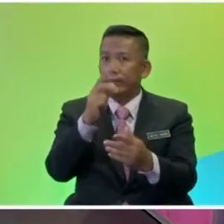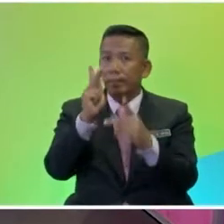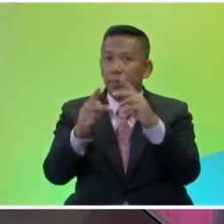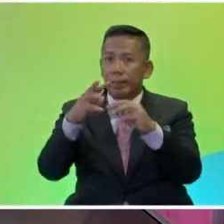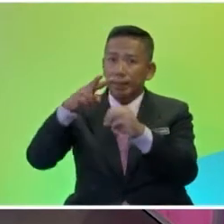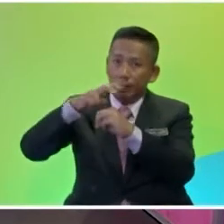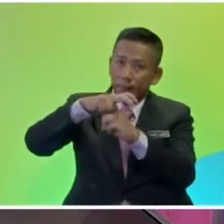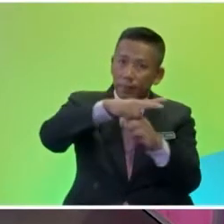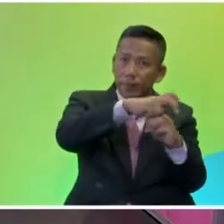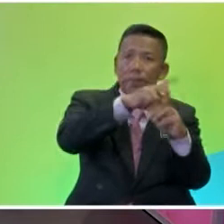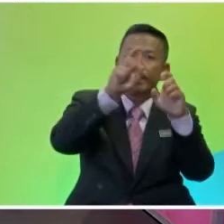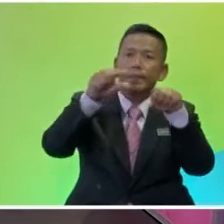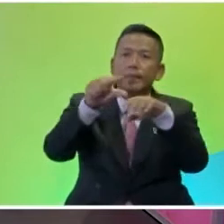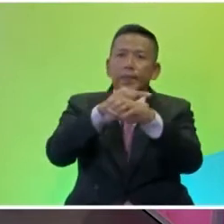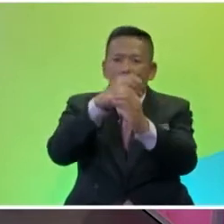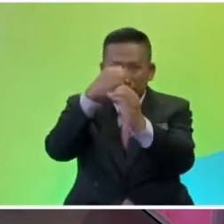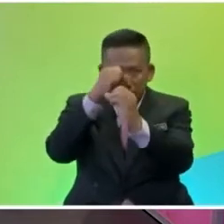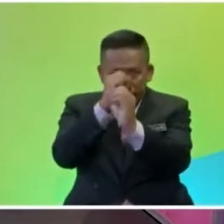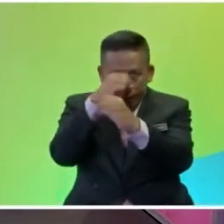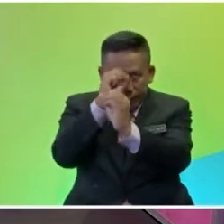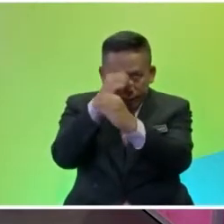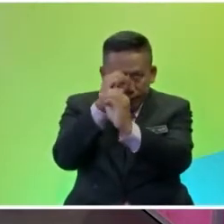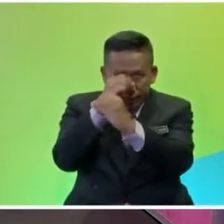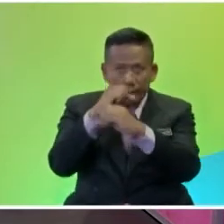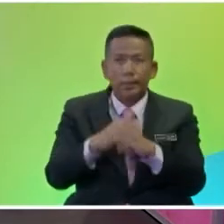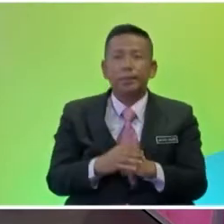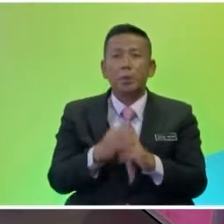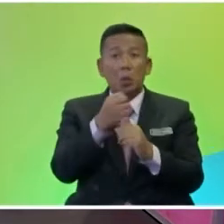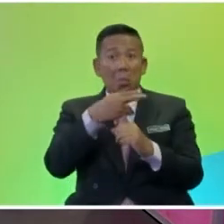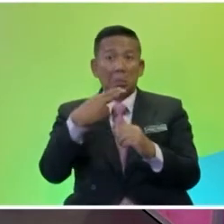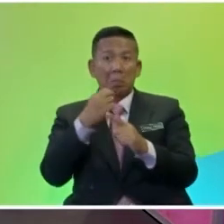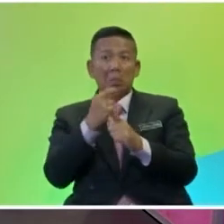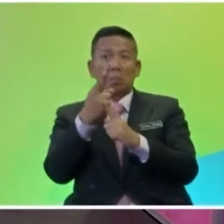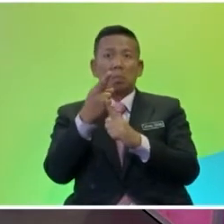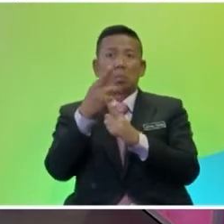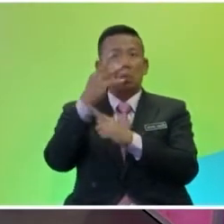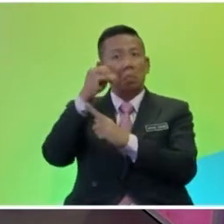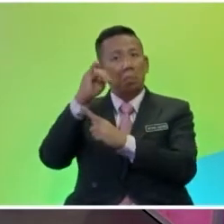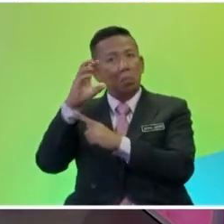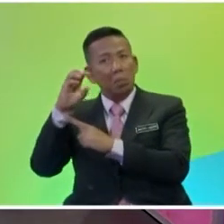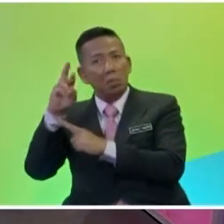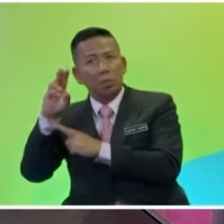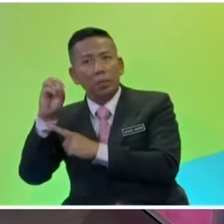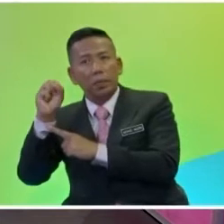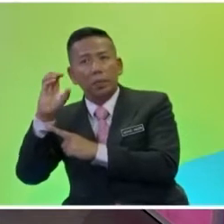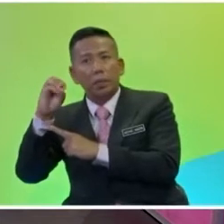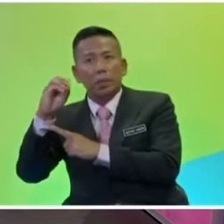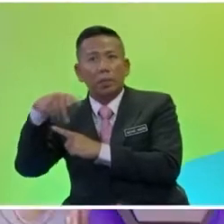lihat menggunakan mikroskop ataupun dipakai microskop dalam bahasa Inggris